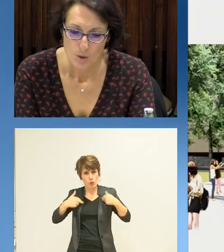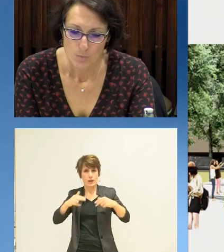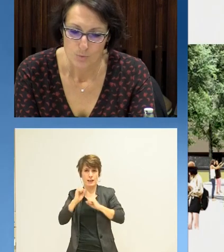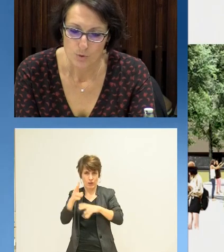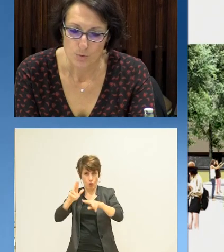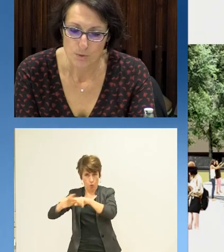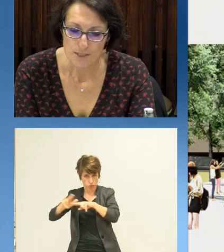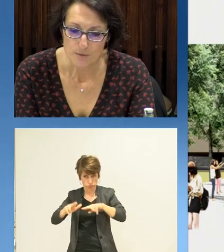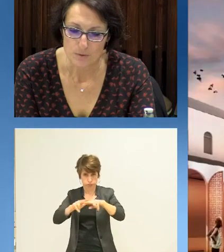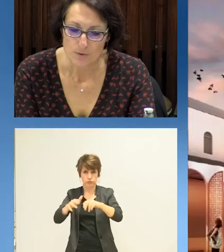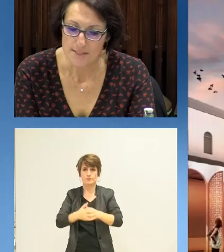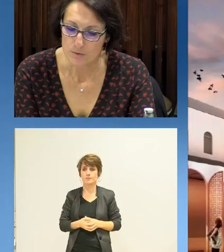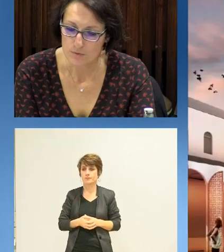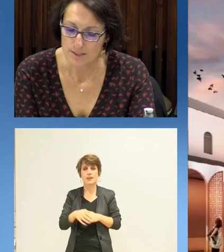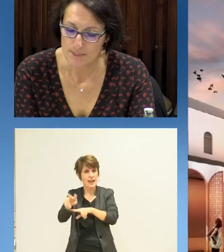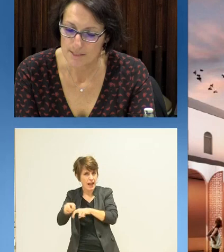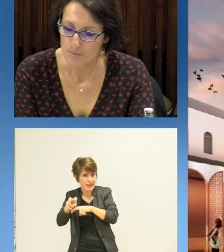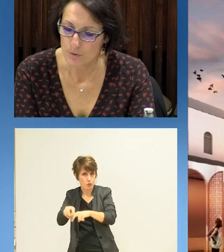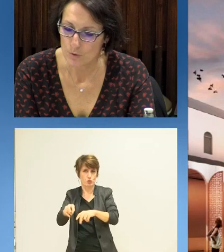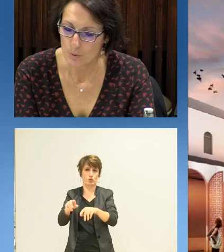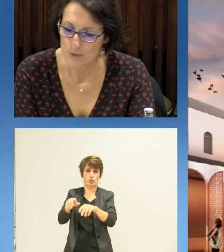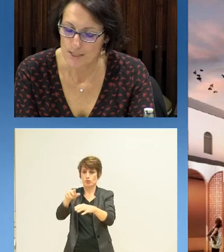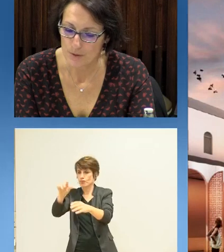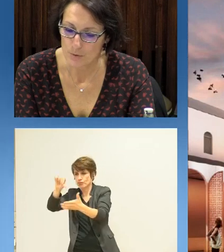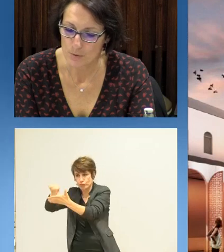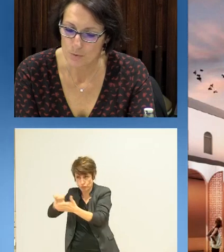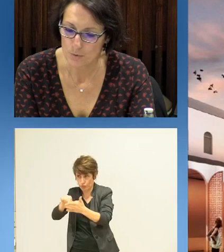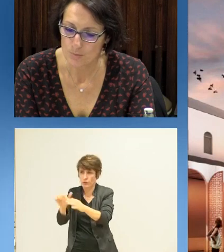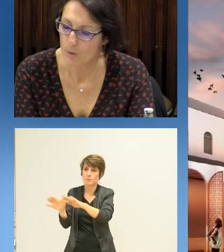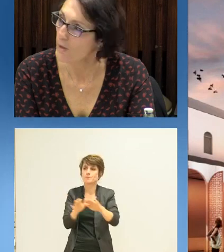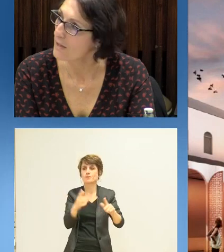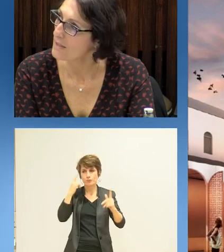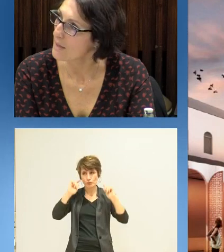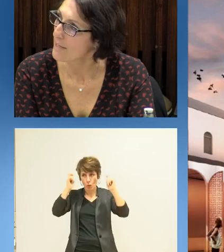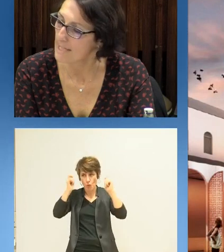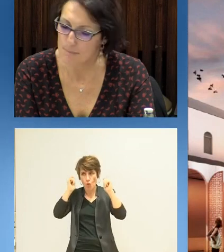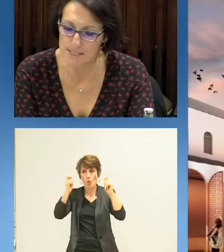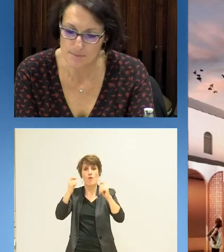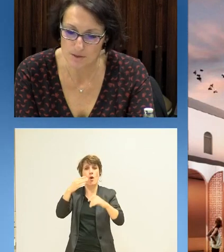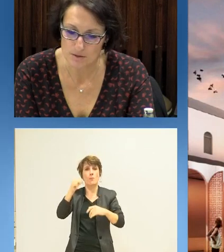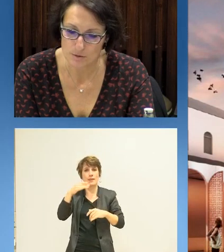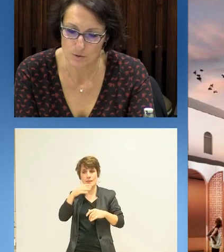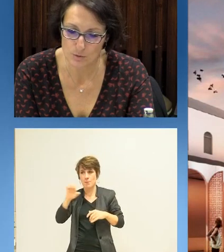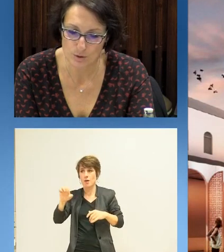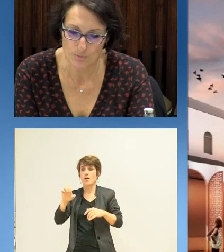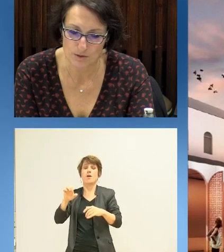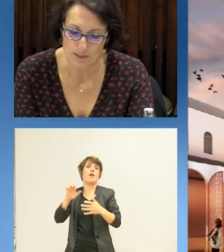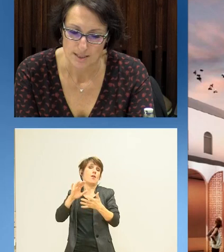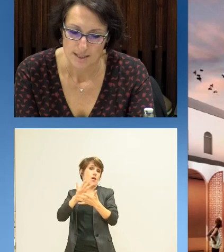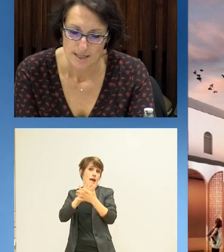pour le projet de l'ancien couvent des minimes le projet retenu en numéro 1 s'appelle les minimes de